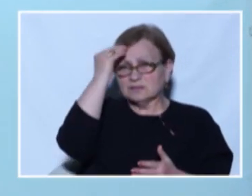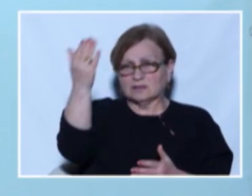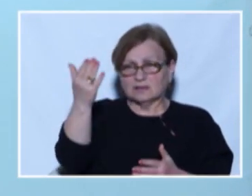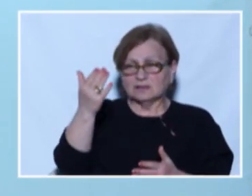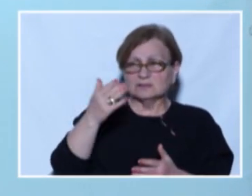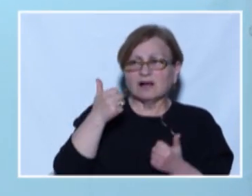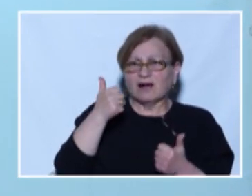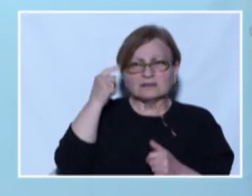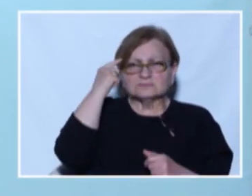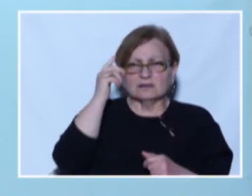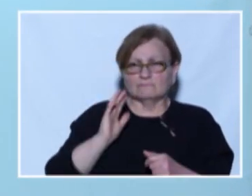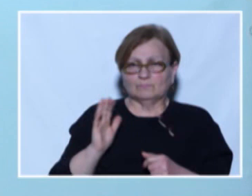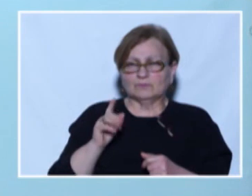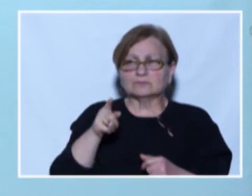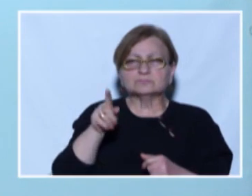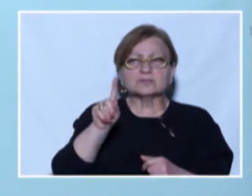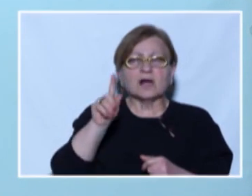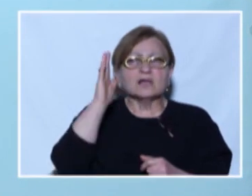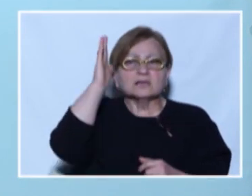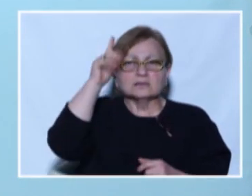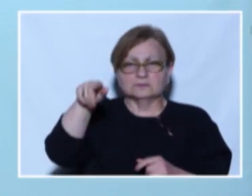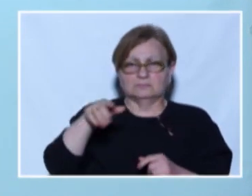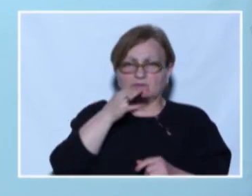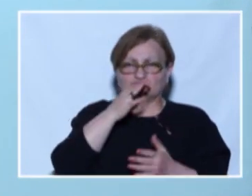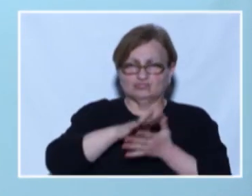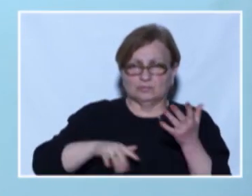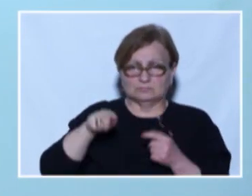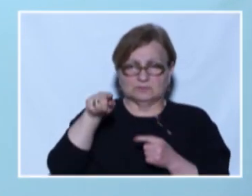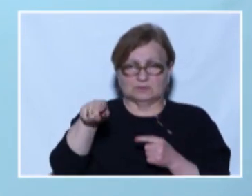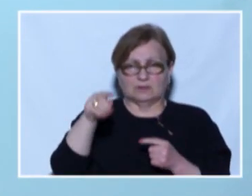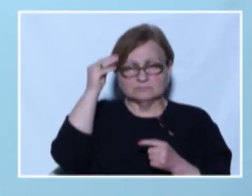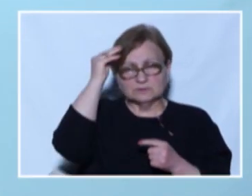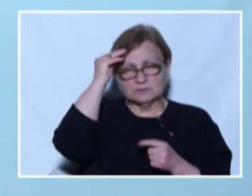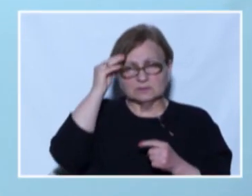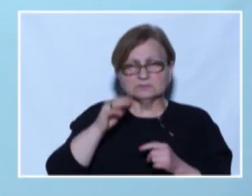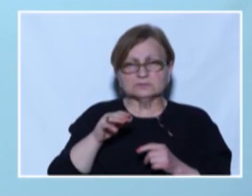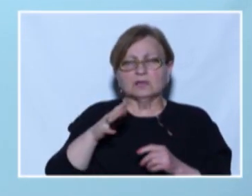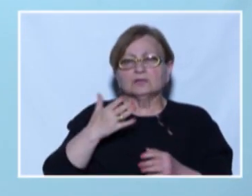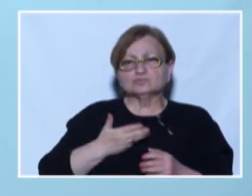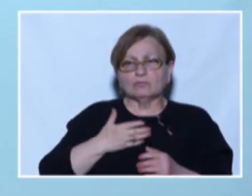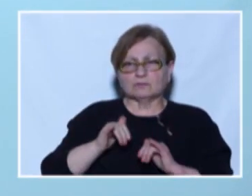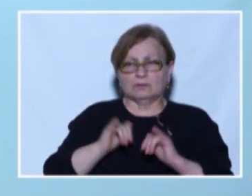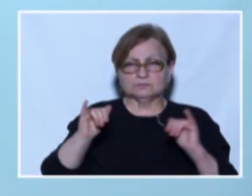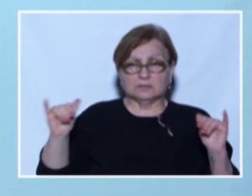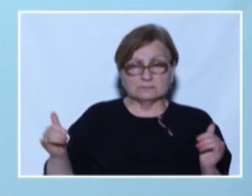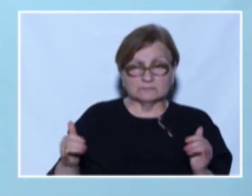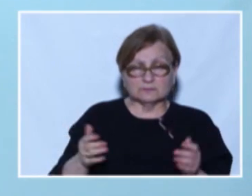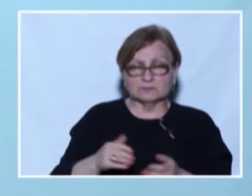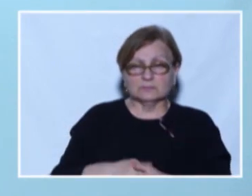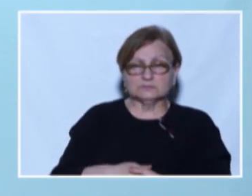არ ვაცნობიერებთ ხოლმე იმას, რა შედეგი შეიძლება მოხდეს ამ იდეის ცხოვრებაში სრულ